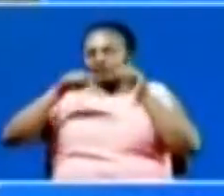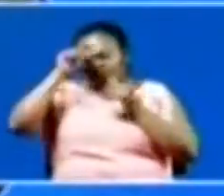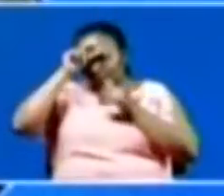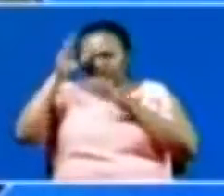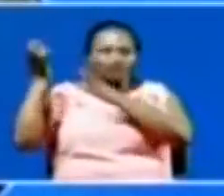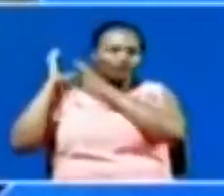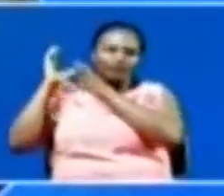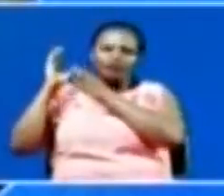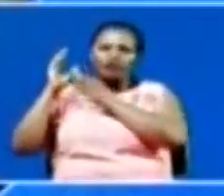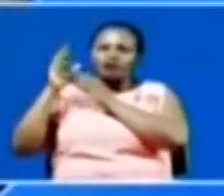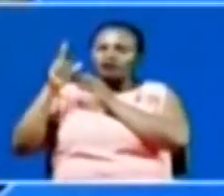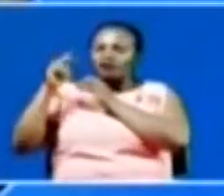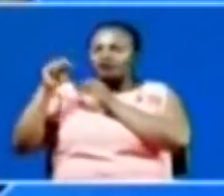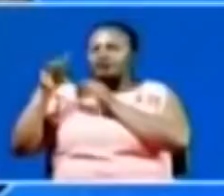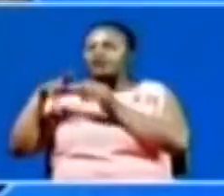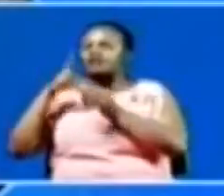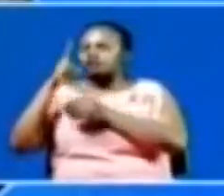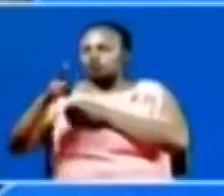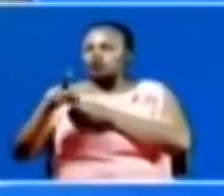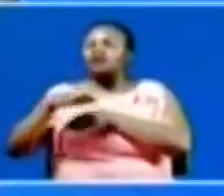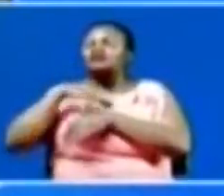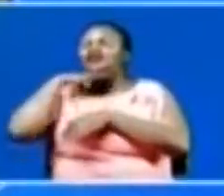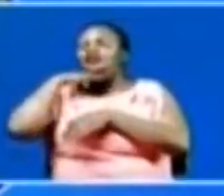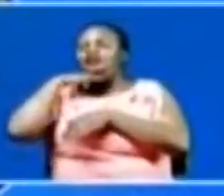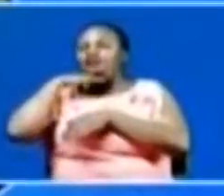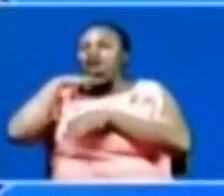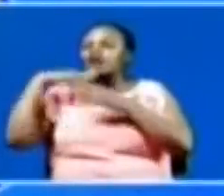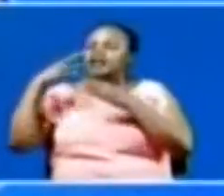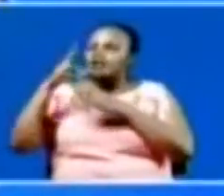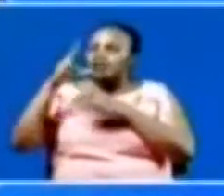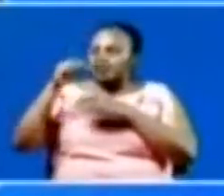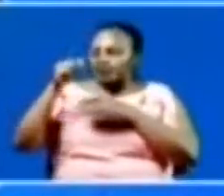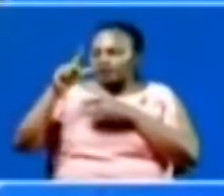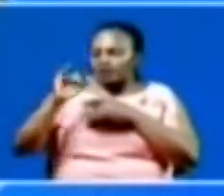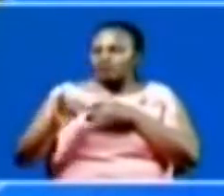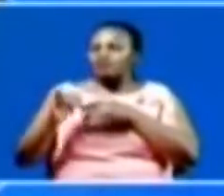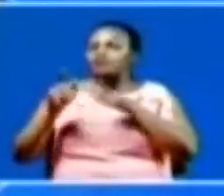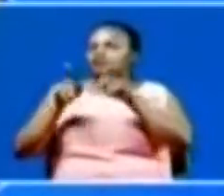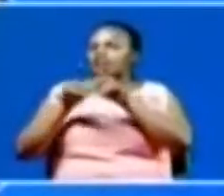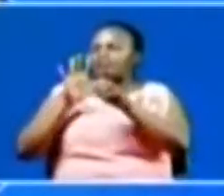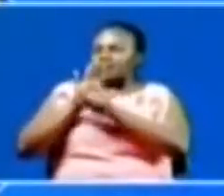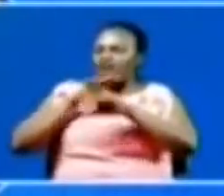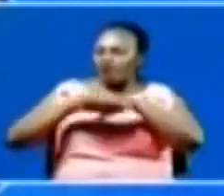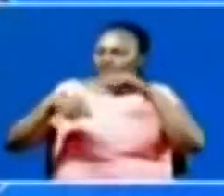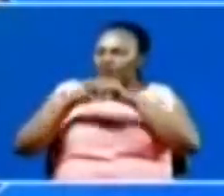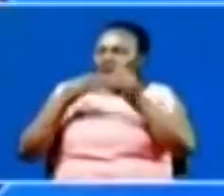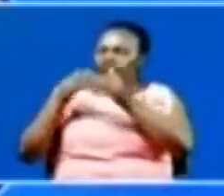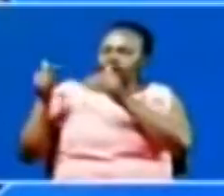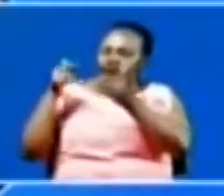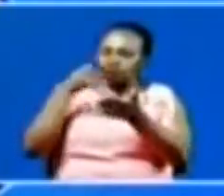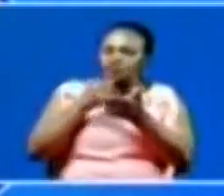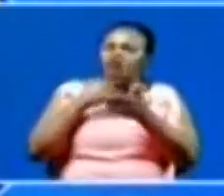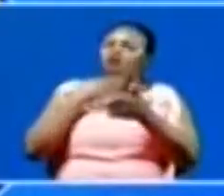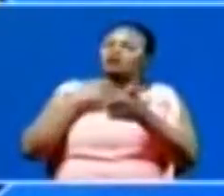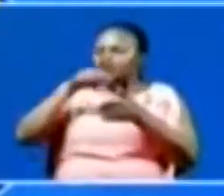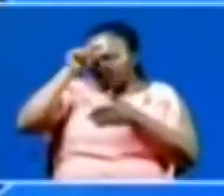Kilifi Kennedy Kamto na kumpiga risasi hadi kifo. Huko Nyali, viongozi waliofika kuifariji jamaa ya marehemu